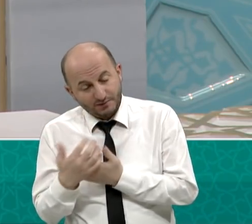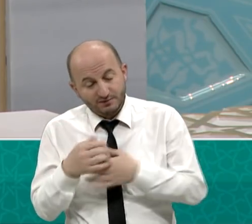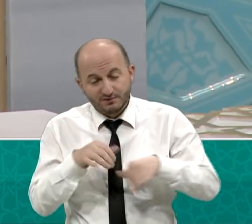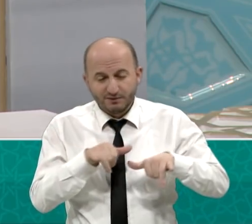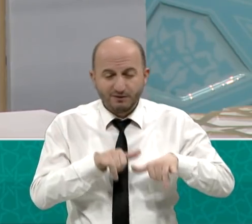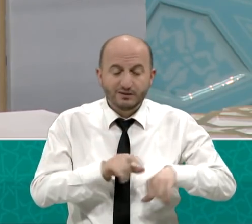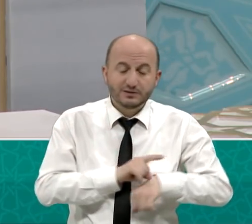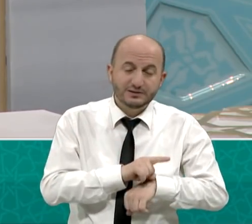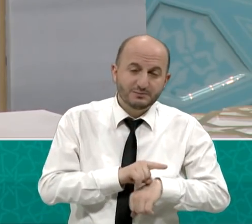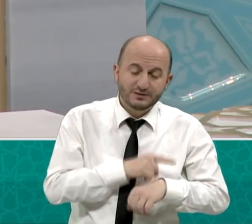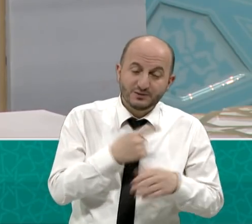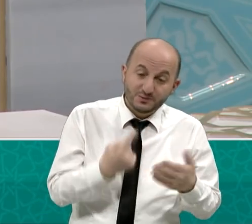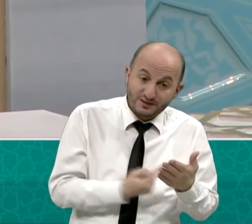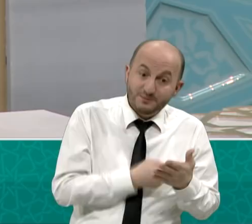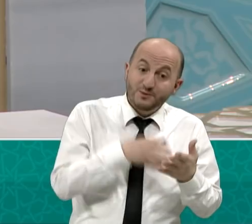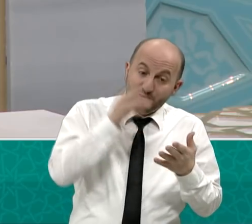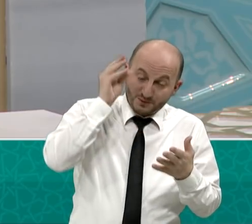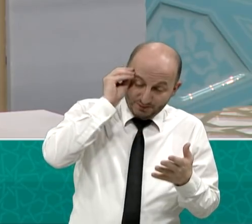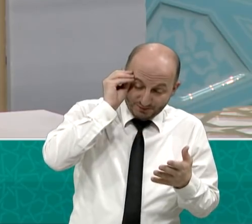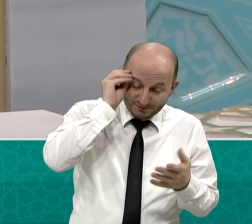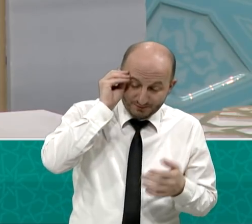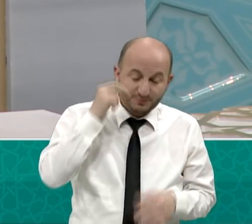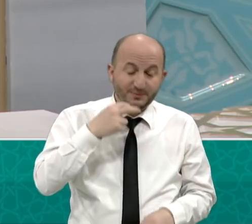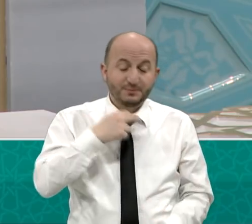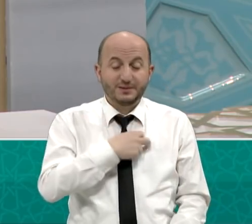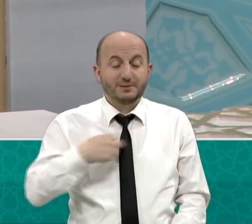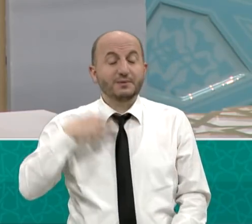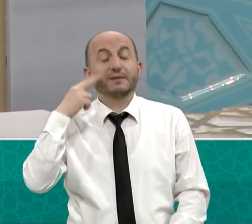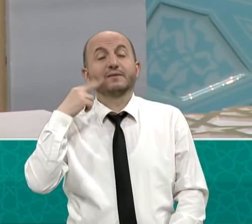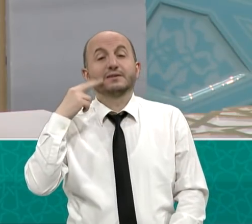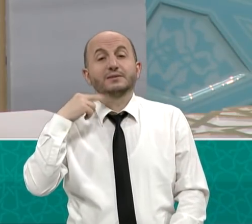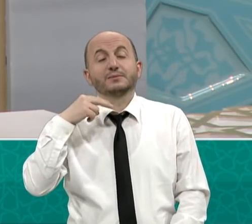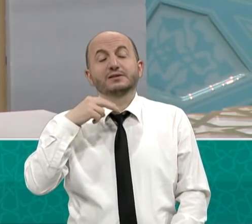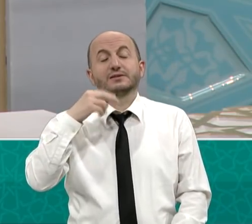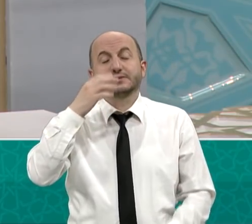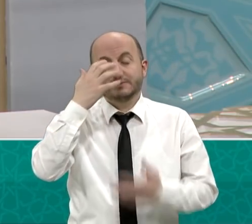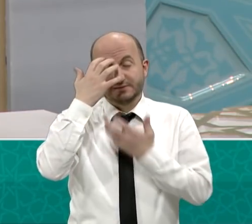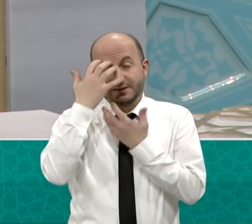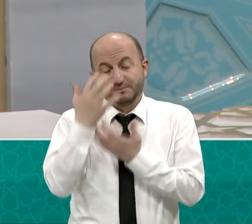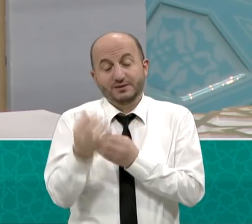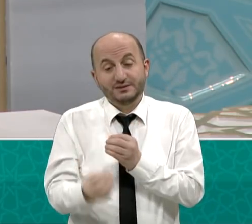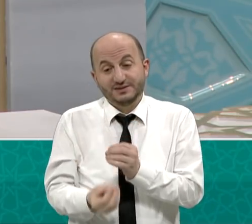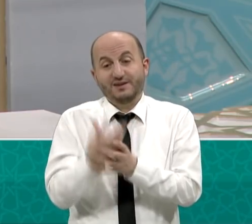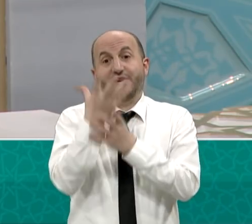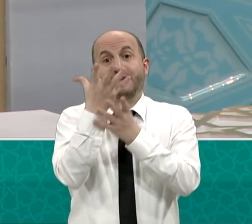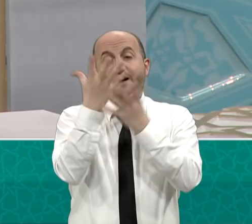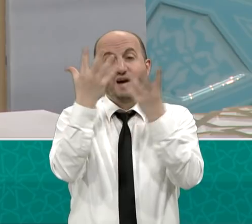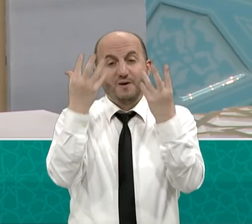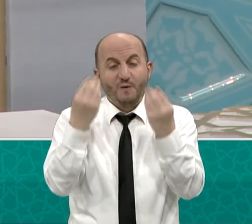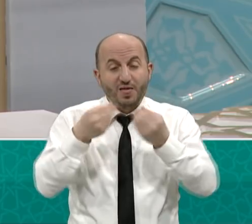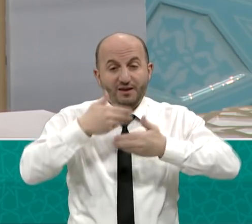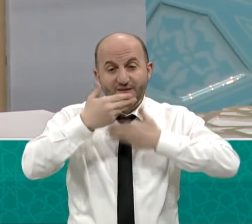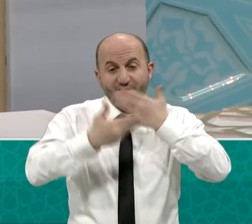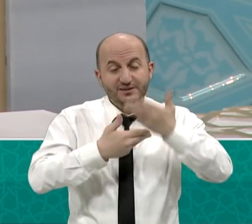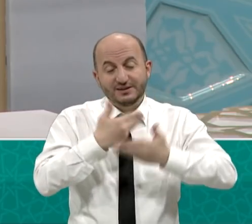zamanda yine Kur'an'dan öğreniyoruz ki Efendimiz Aleyhisselam'ı da bir rahmet kaynağı olarak ifade etmek üzere